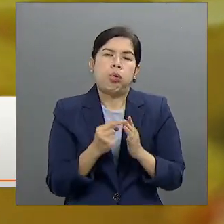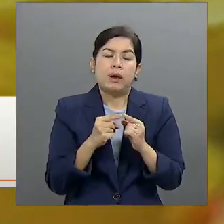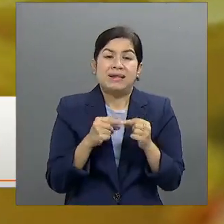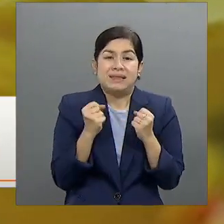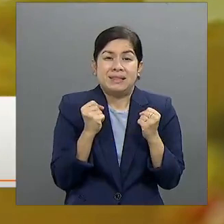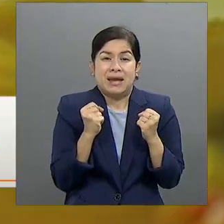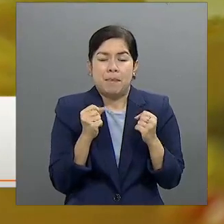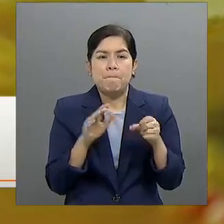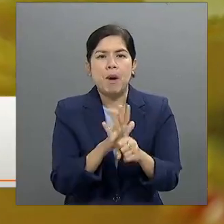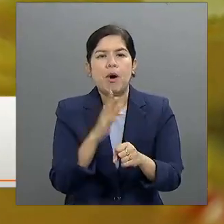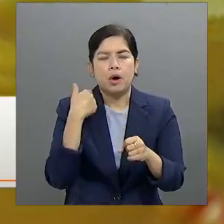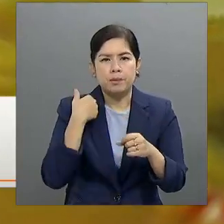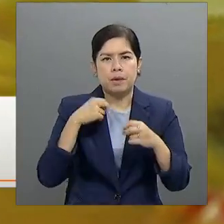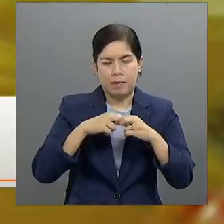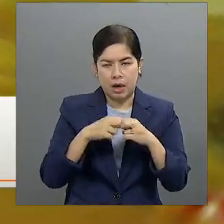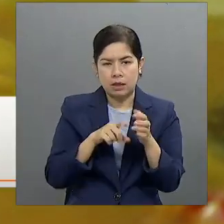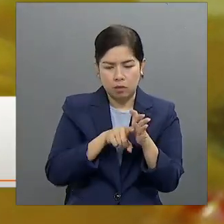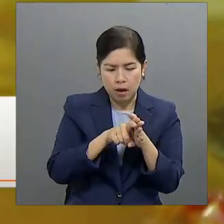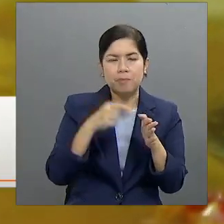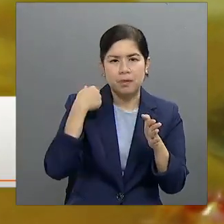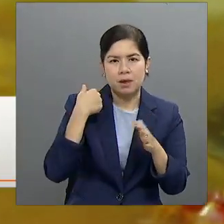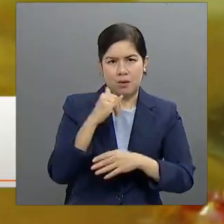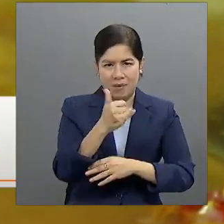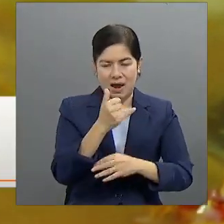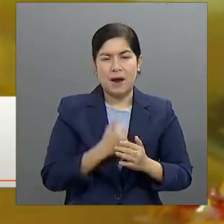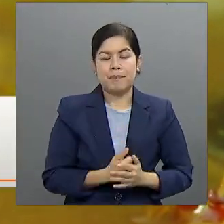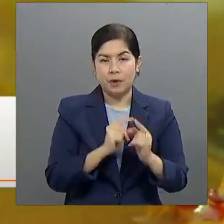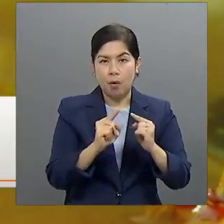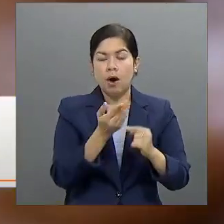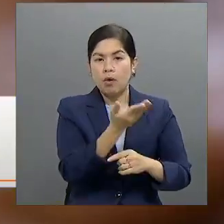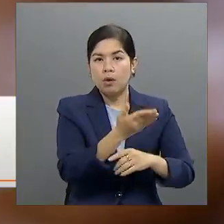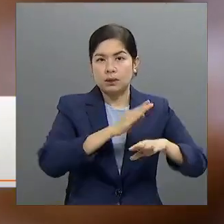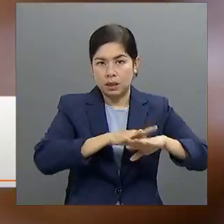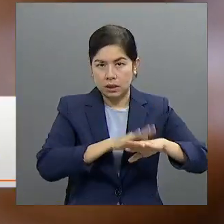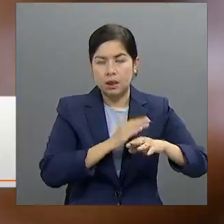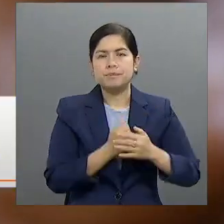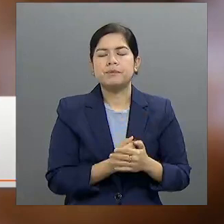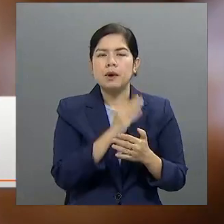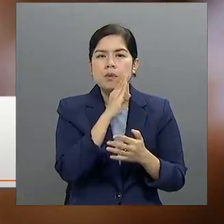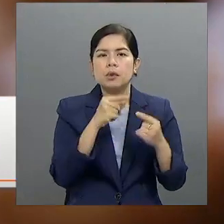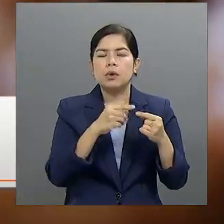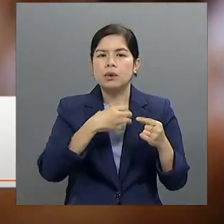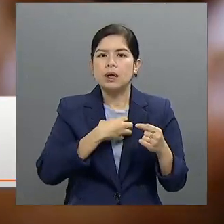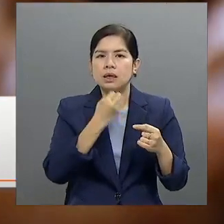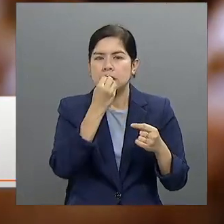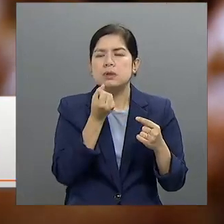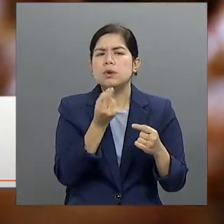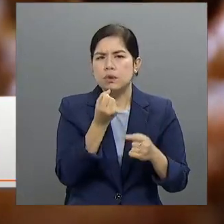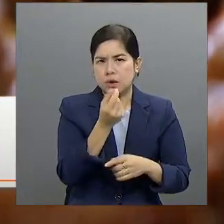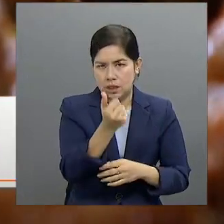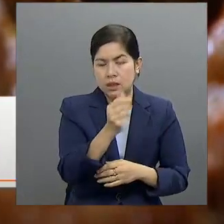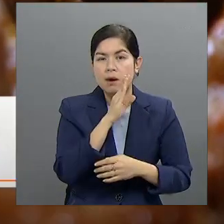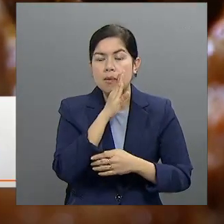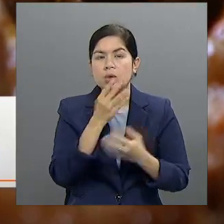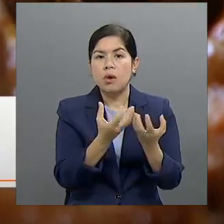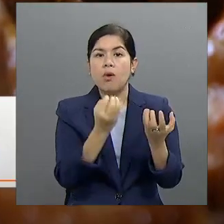บทางเดินอาหารได้นะครับจึงขอแนะนำให้กินอาหารสดใหม่และหลีกเลี่ยงอาหารสุกๆดิบๆครับ กินอาหารค้างคืนอาจจะท้องเสีย